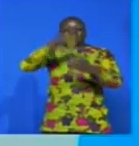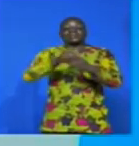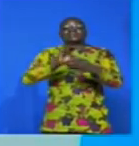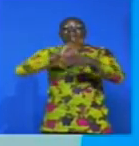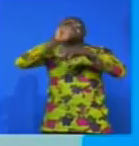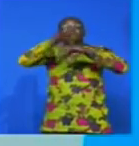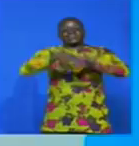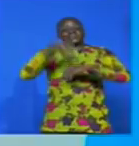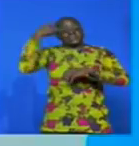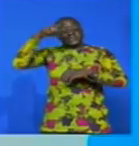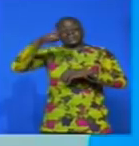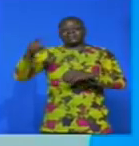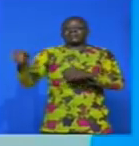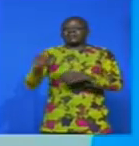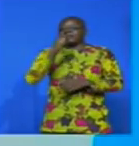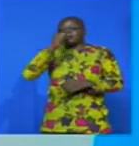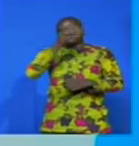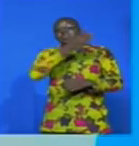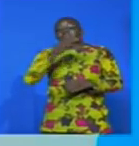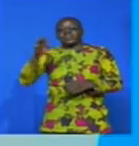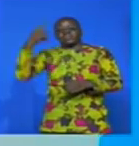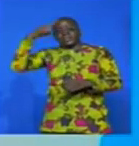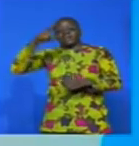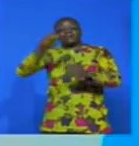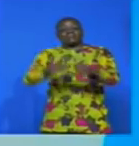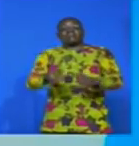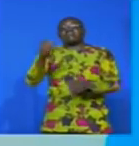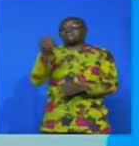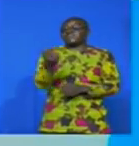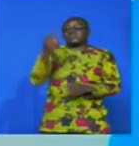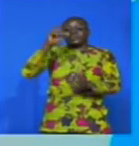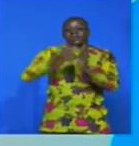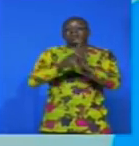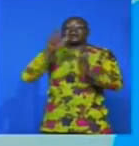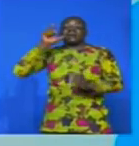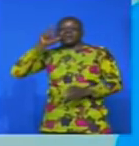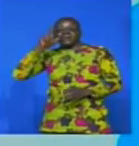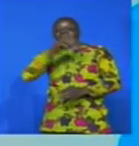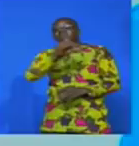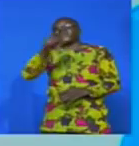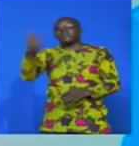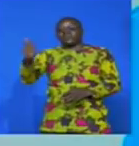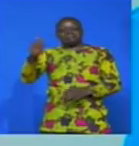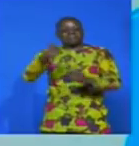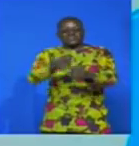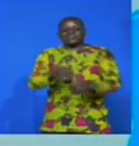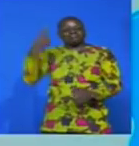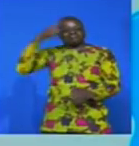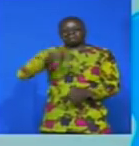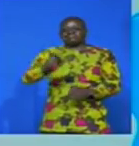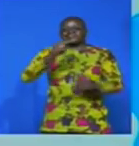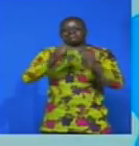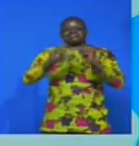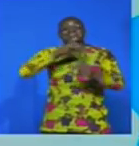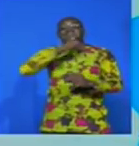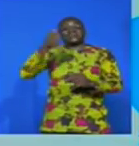maraîchères qui alimente Bobo Dioulasso en légumes et en condiments. Cette année encore, les récoltes n'ont pas été à la hauteur et les maraîchers